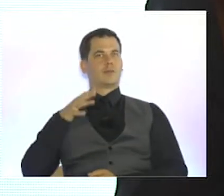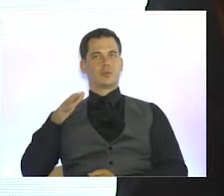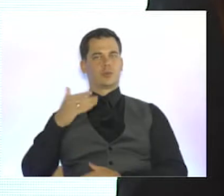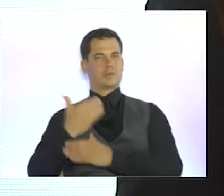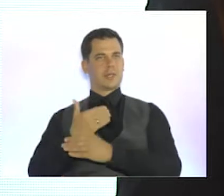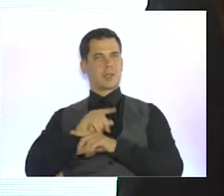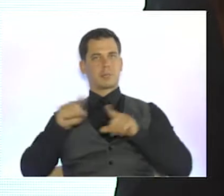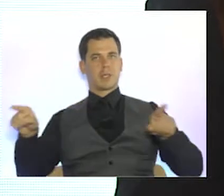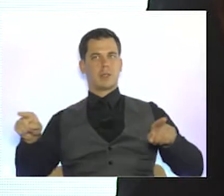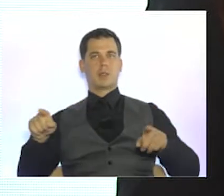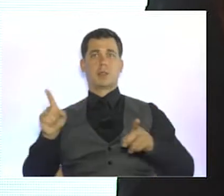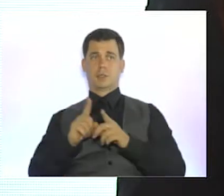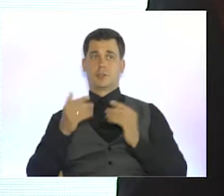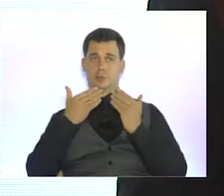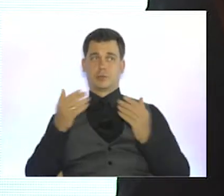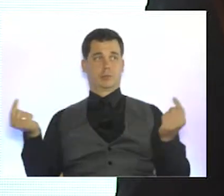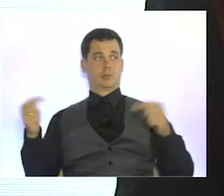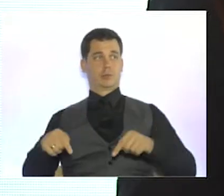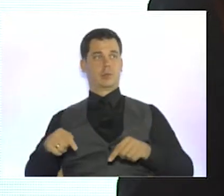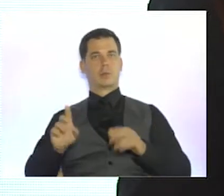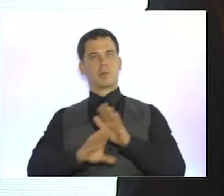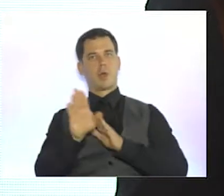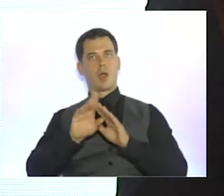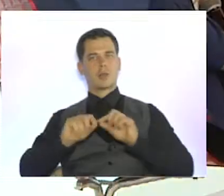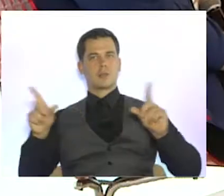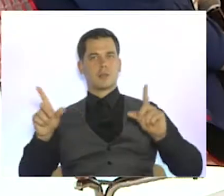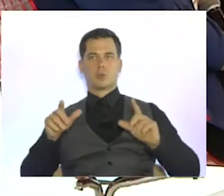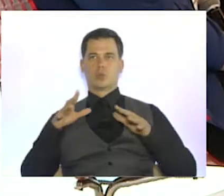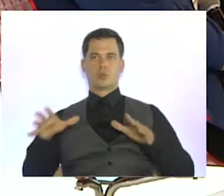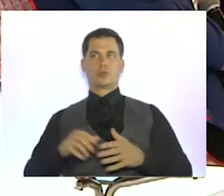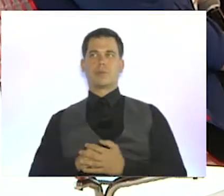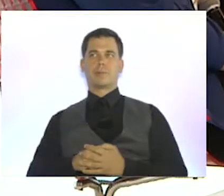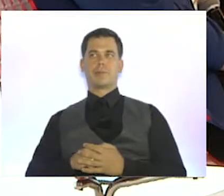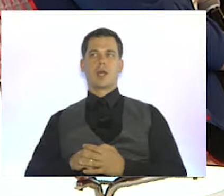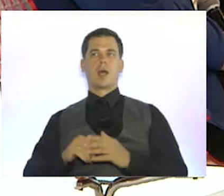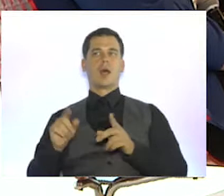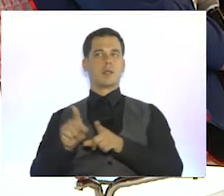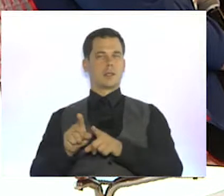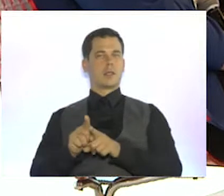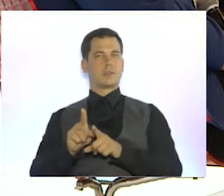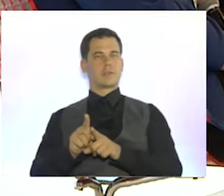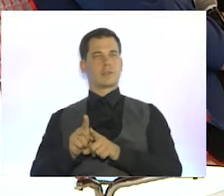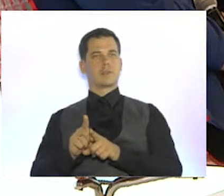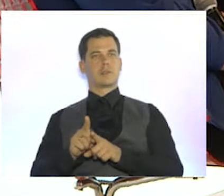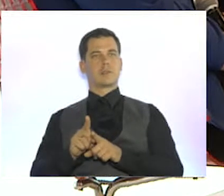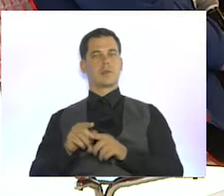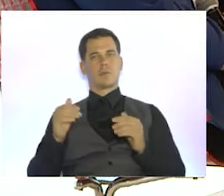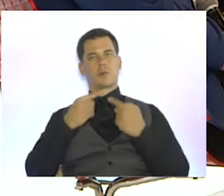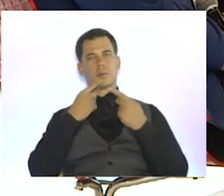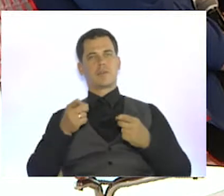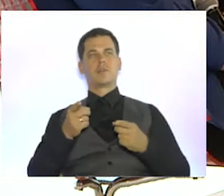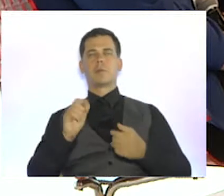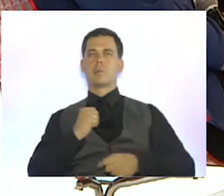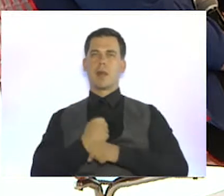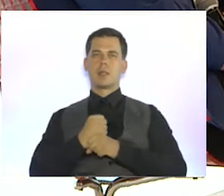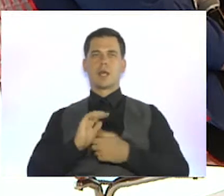które zresztą tutaj dzisiaj na tym spotkaniu się prezentują również. Natomiast mówiąc o rynku pracy,